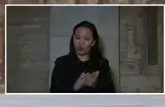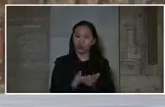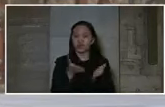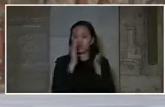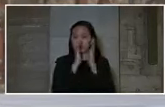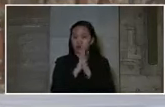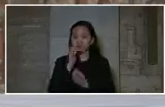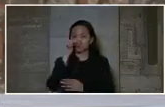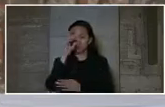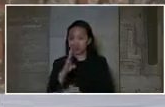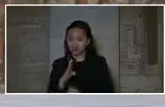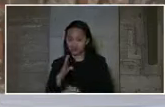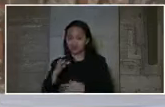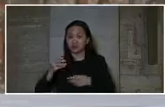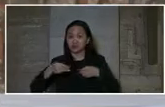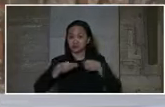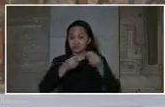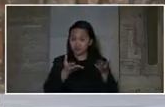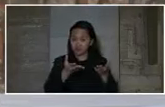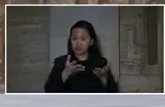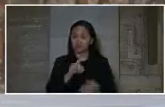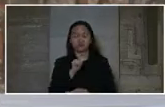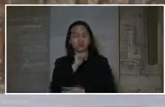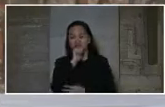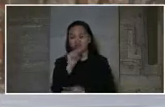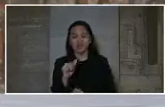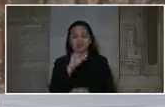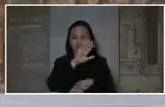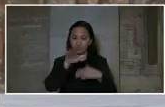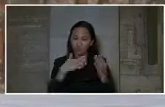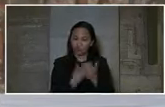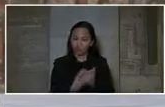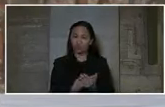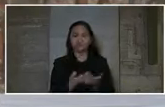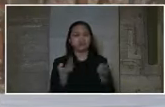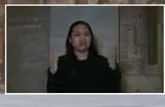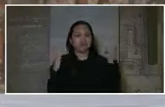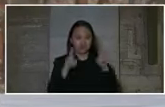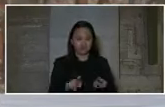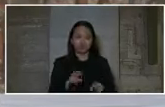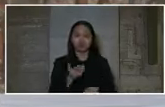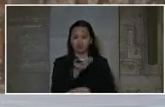pagkakaloob. Hindi lahat ng inyong panalangin ay matutupad. Tanggapin niyo na yan.